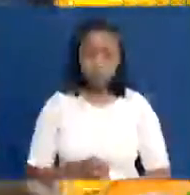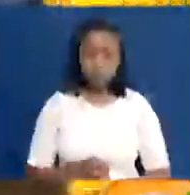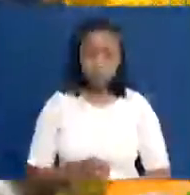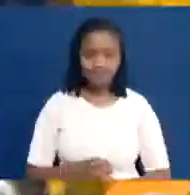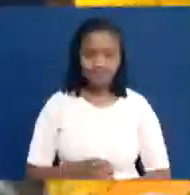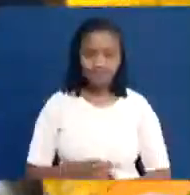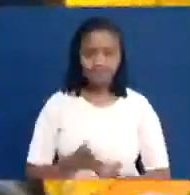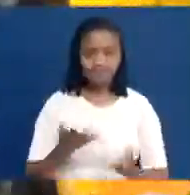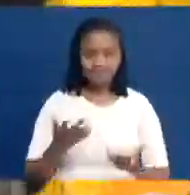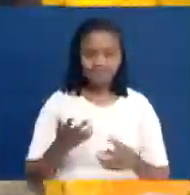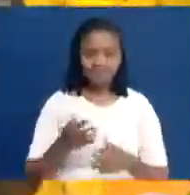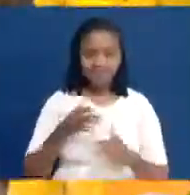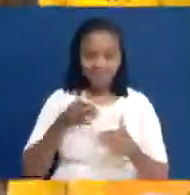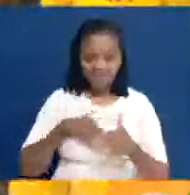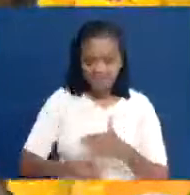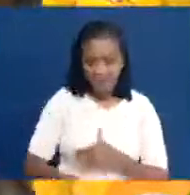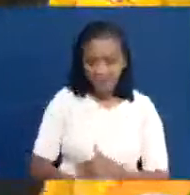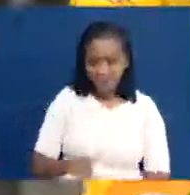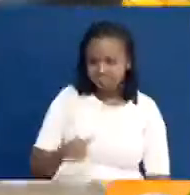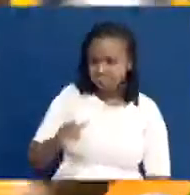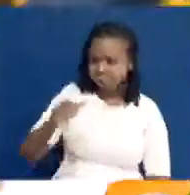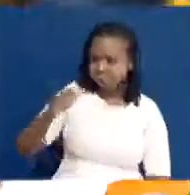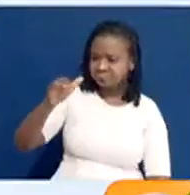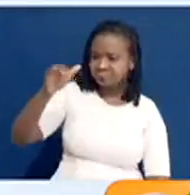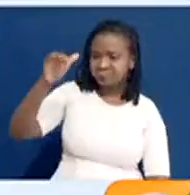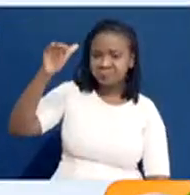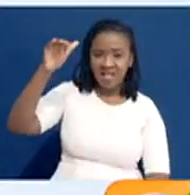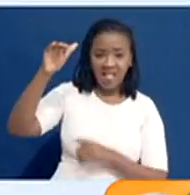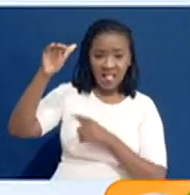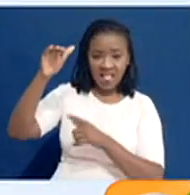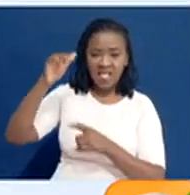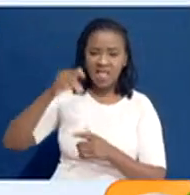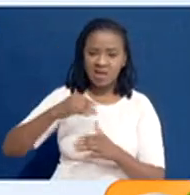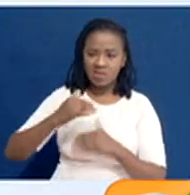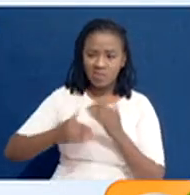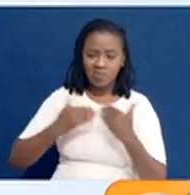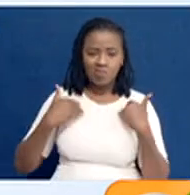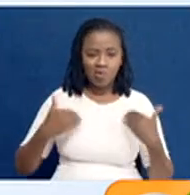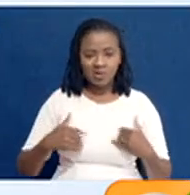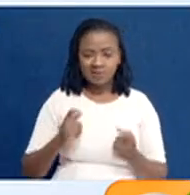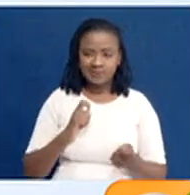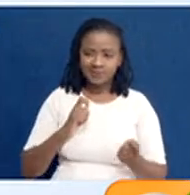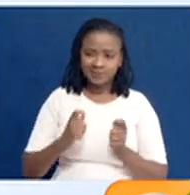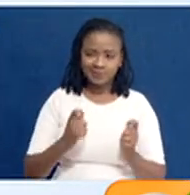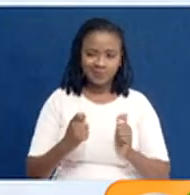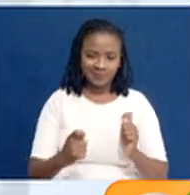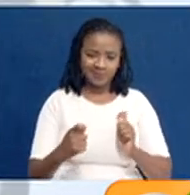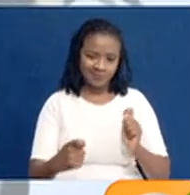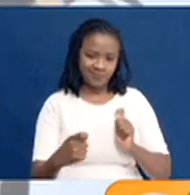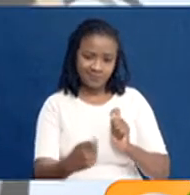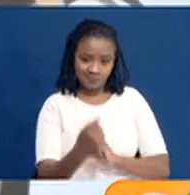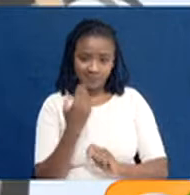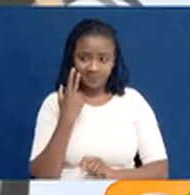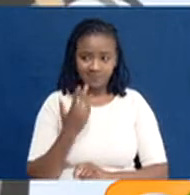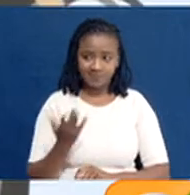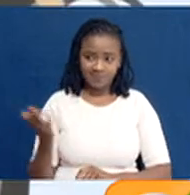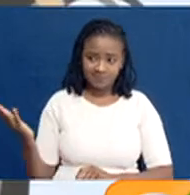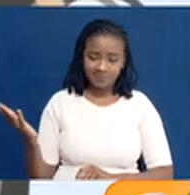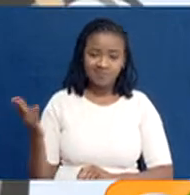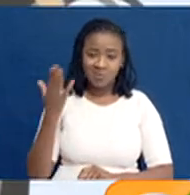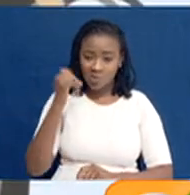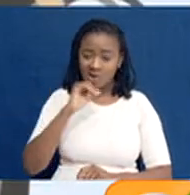Umri wa binadamu huja na mabadiliko mengi ya kimwili na kiafya, yakiwemo magonjwa yanayochangiwa na umri